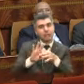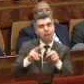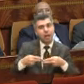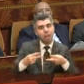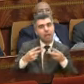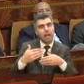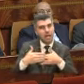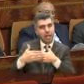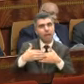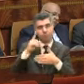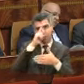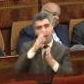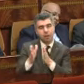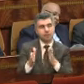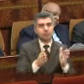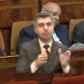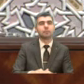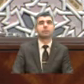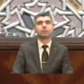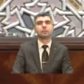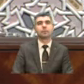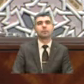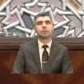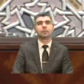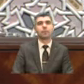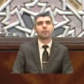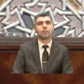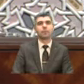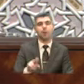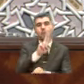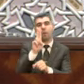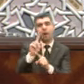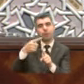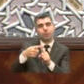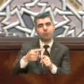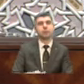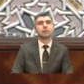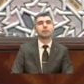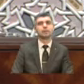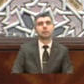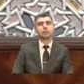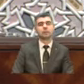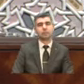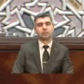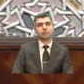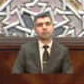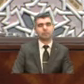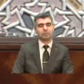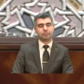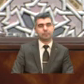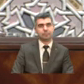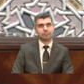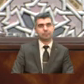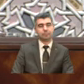وشكرا. شكرا. تعقيب إضافي من فريق الأصالة والمعاصرة، تفضلوا سيد النائب.